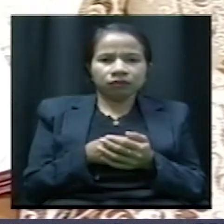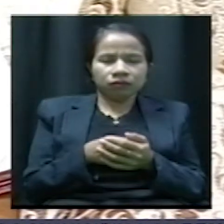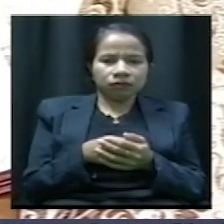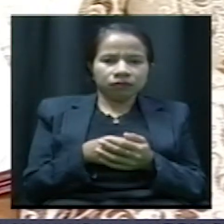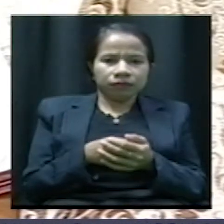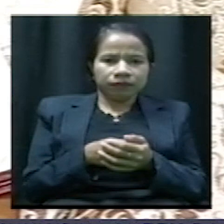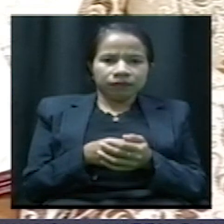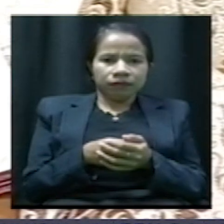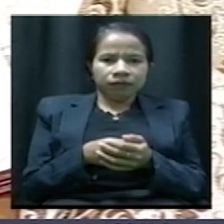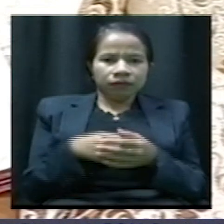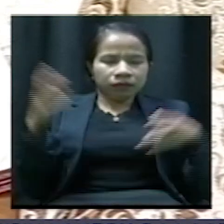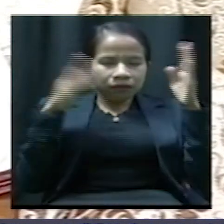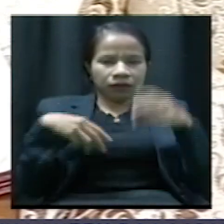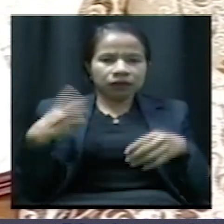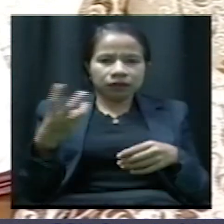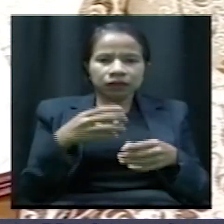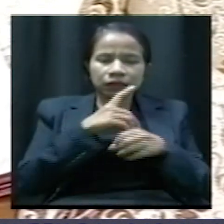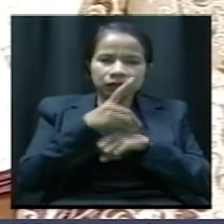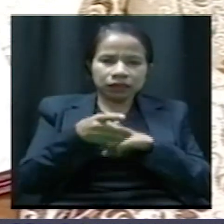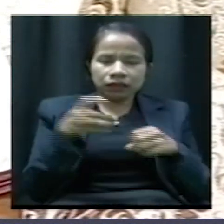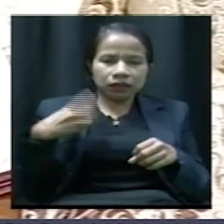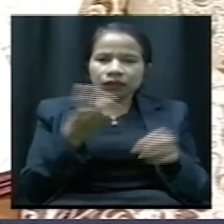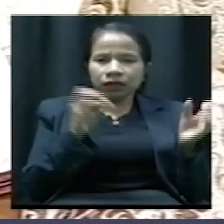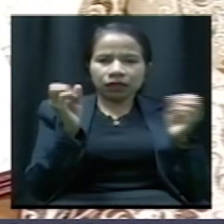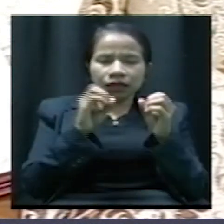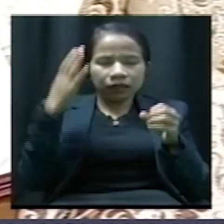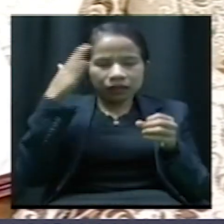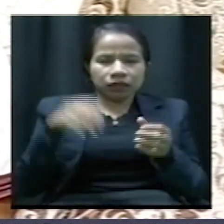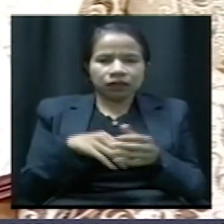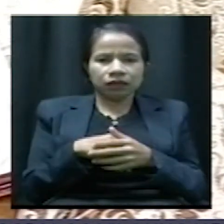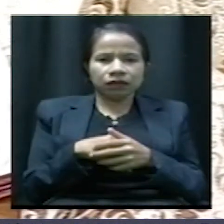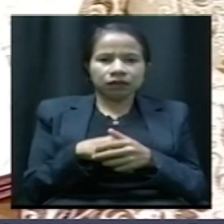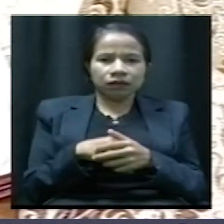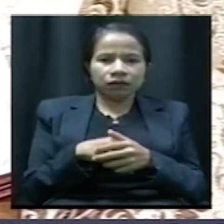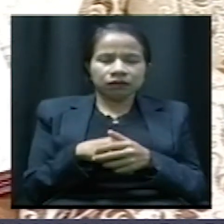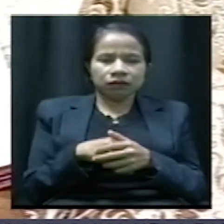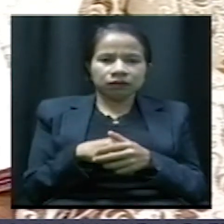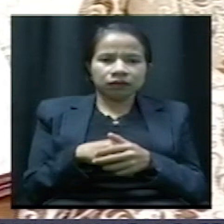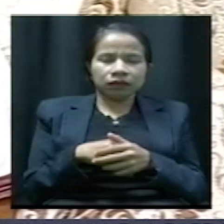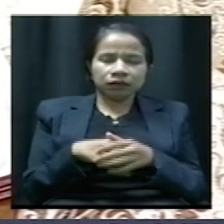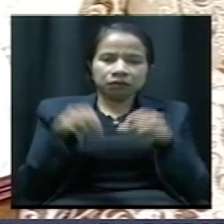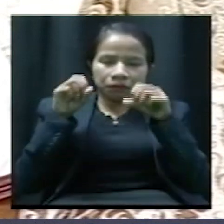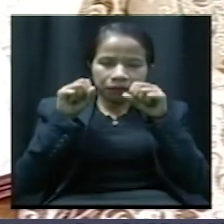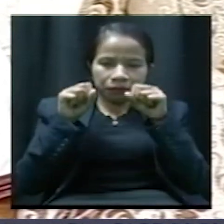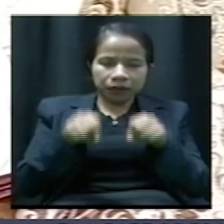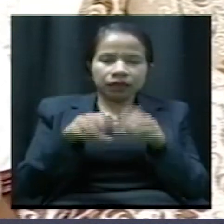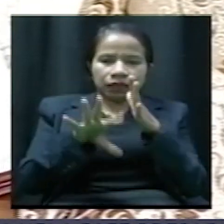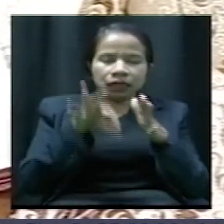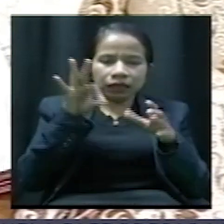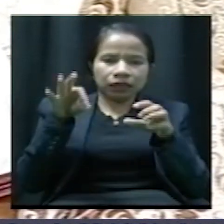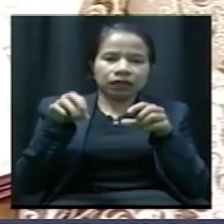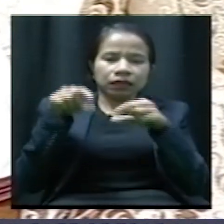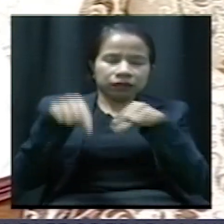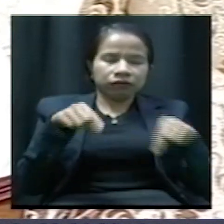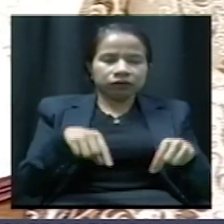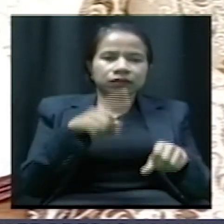la espera desastre nemos sei acontece ita la espera então bele ita sai deficiência ia tempo ida ne bema ko bele musu